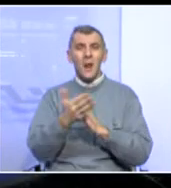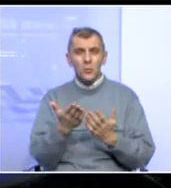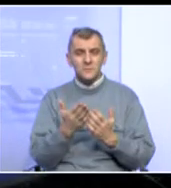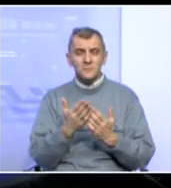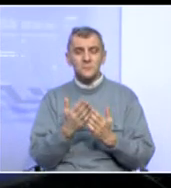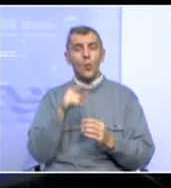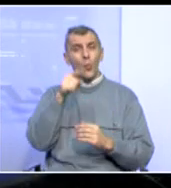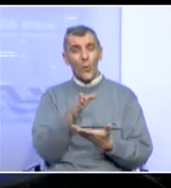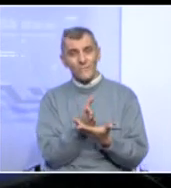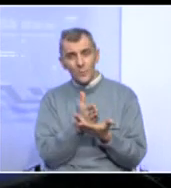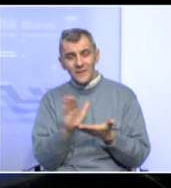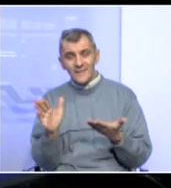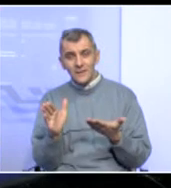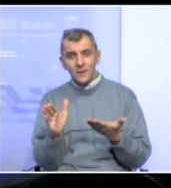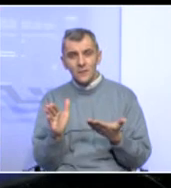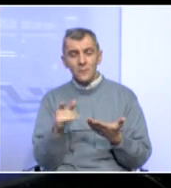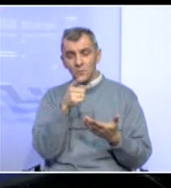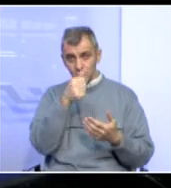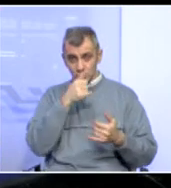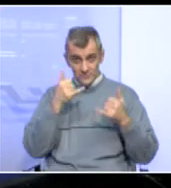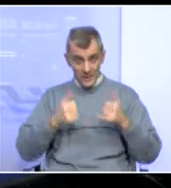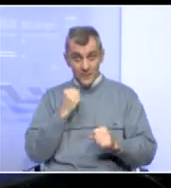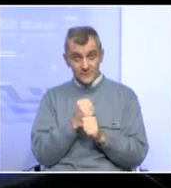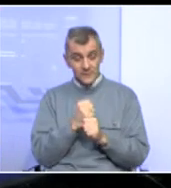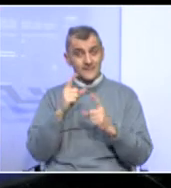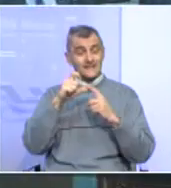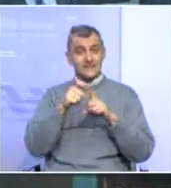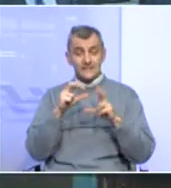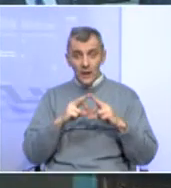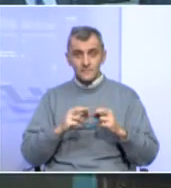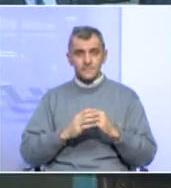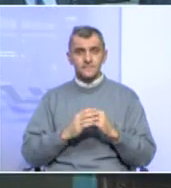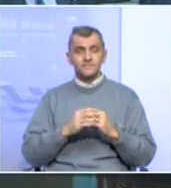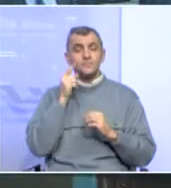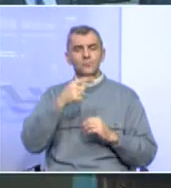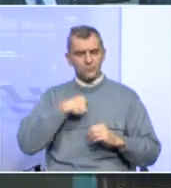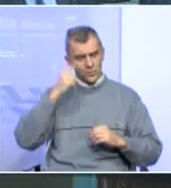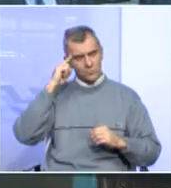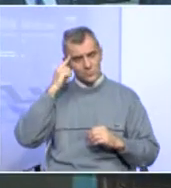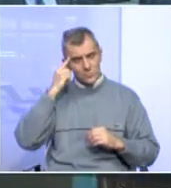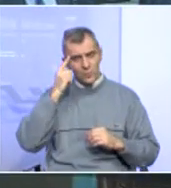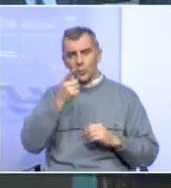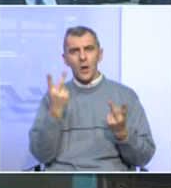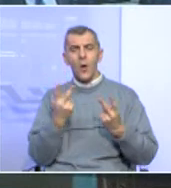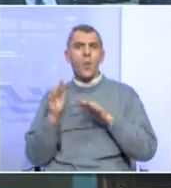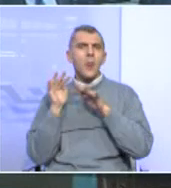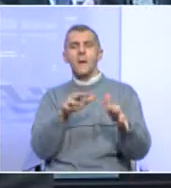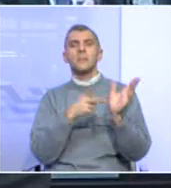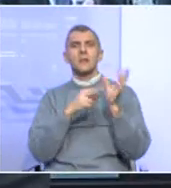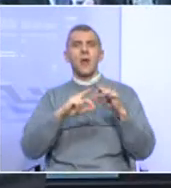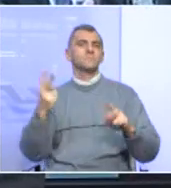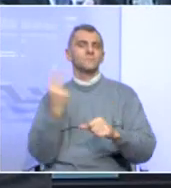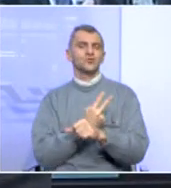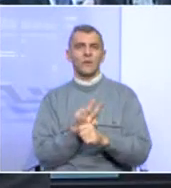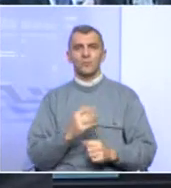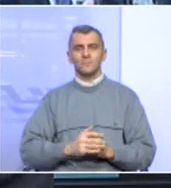ovom dijelu ovoga što danas radi SDA, tu i mi smatramo da je to napad na državu. Kad je